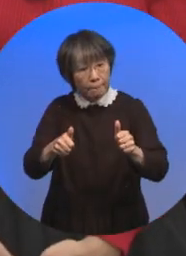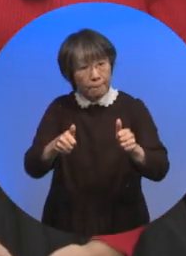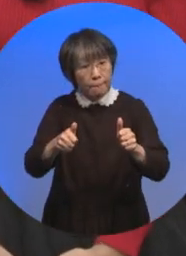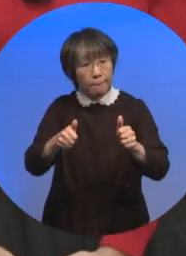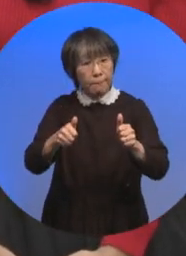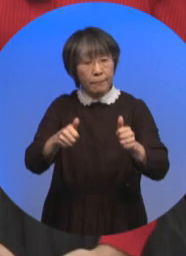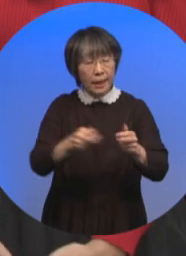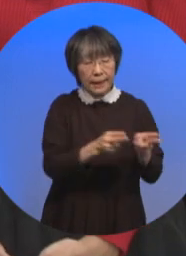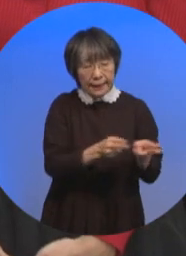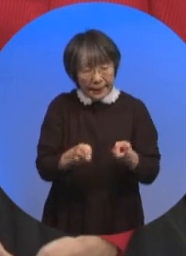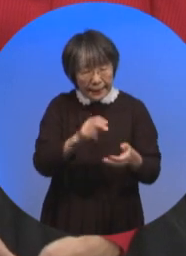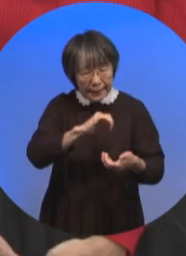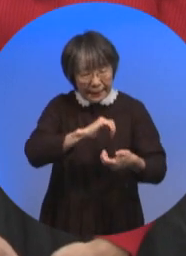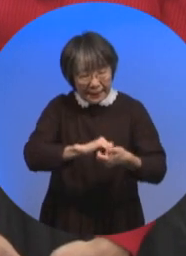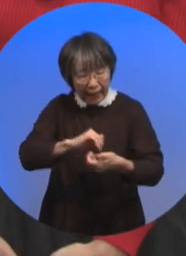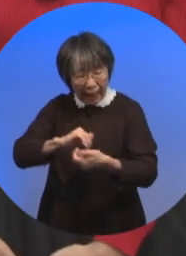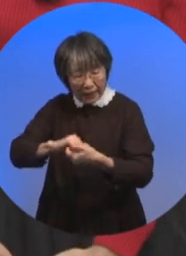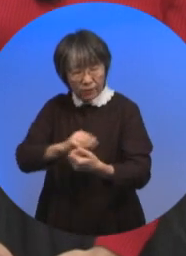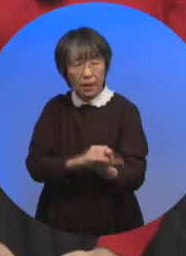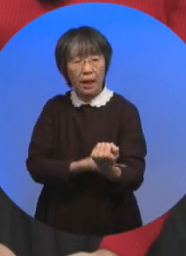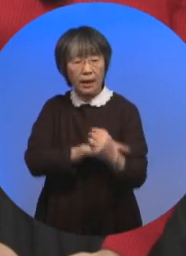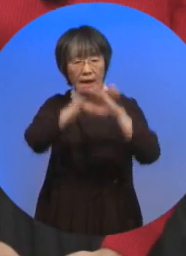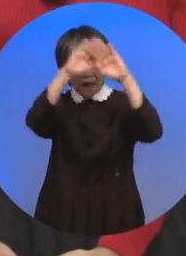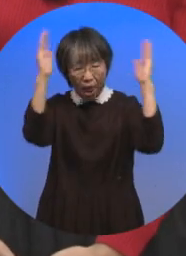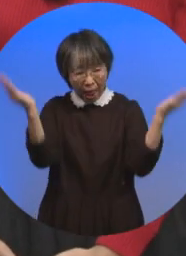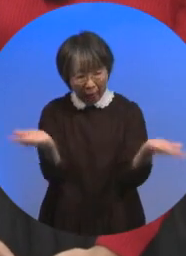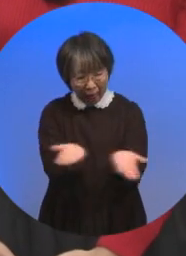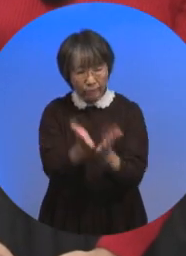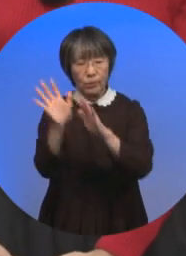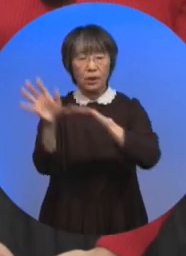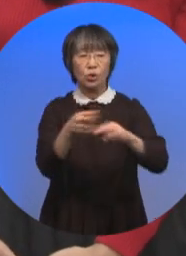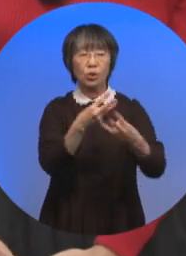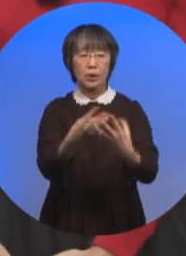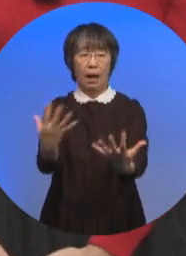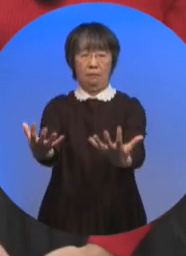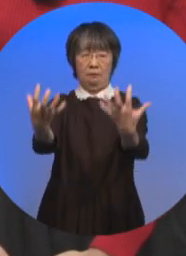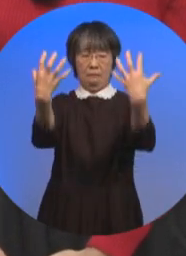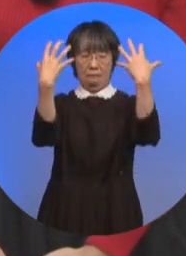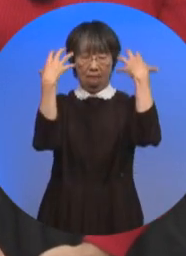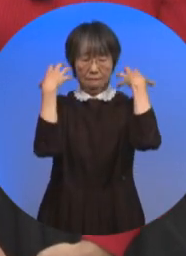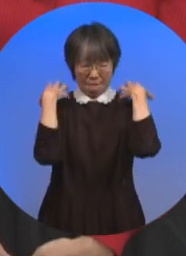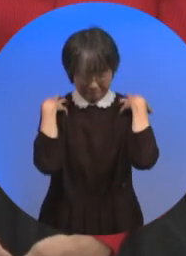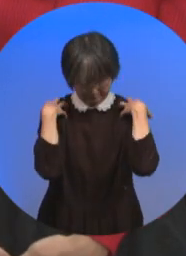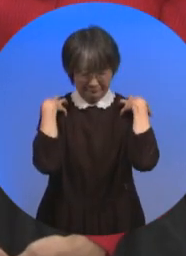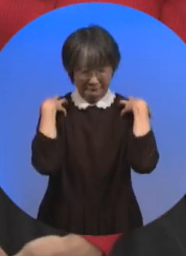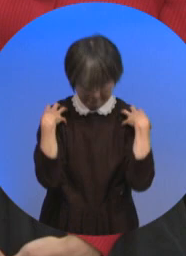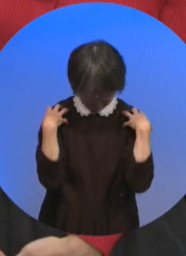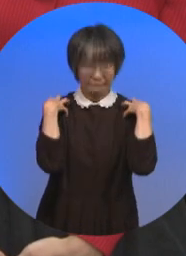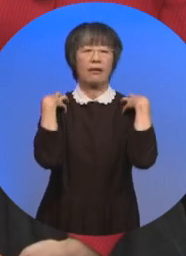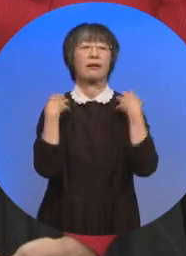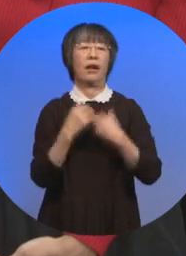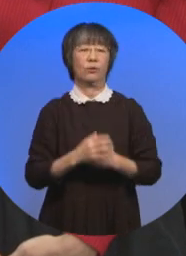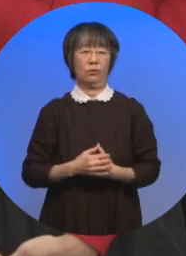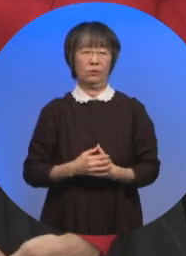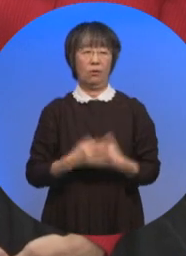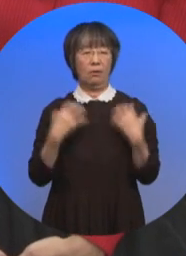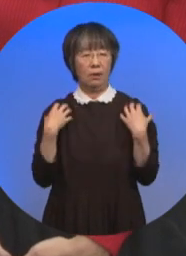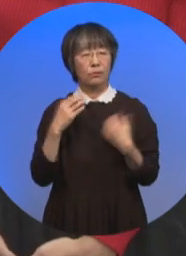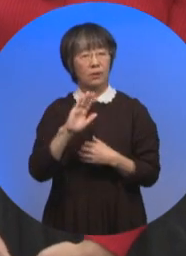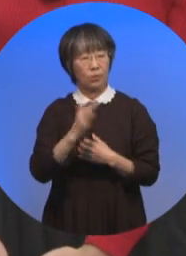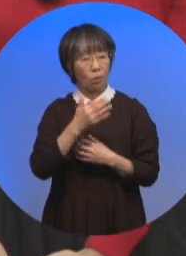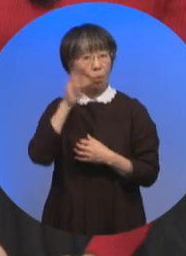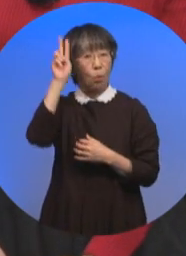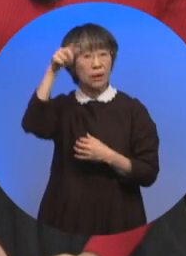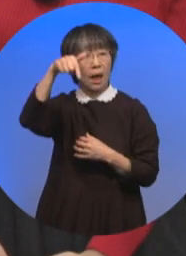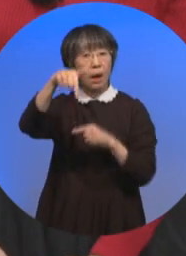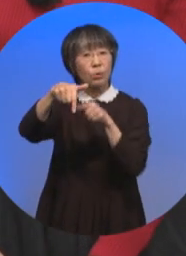全部あの権限が降りてくるんで、責任は重くなります。 あ責任重くなるけど、はい、今までやったら大阪府で一括で判断してたものを吹田市ピン